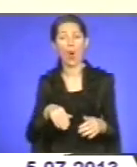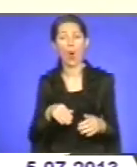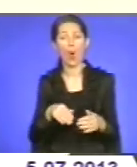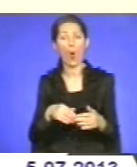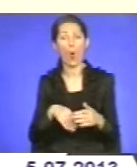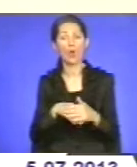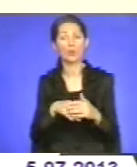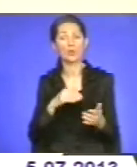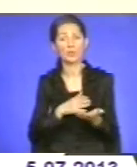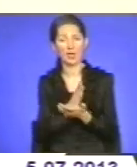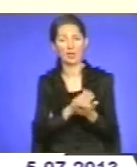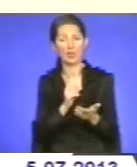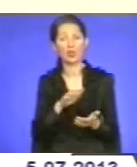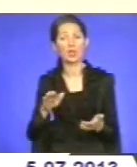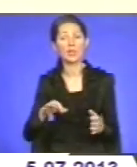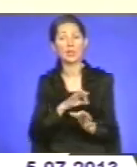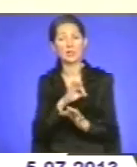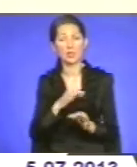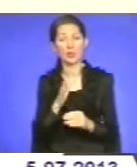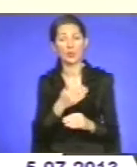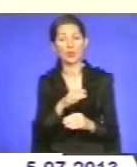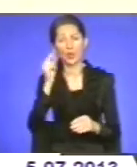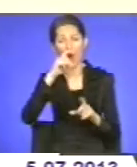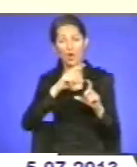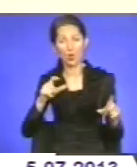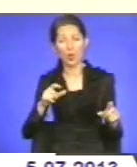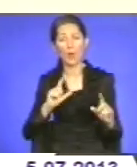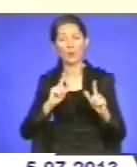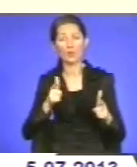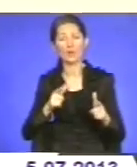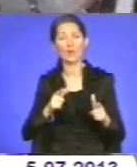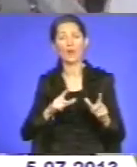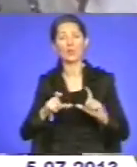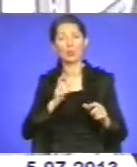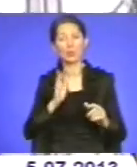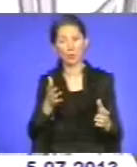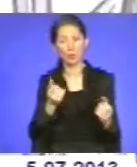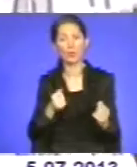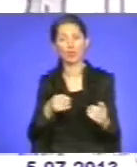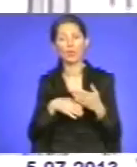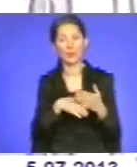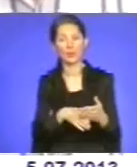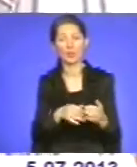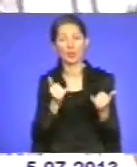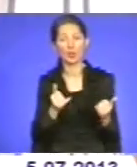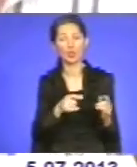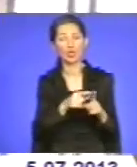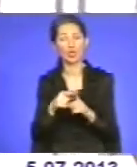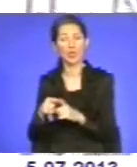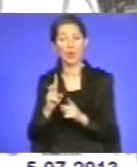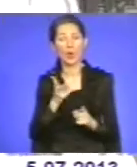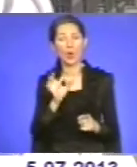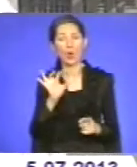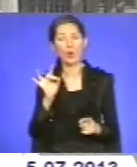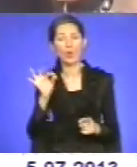что детки-сироты между школой и поступлением в институт будут получать пособие. Нині, за словами Наталії Королевської, створено 3